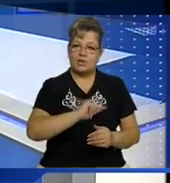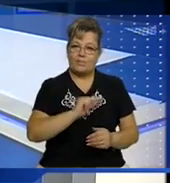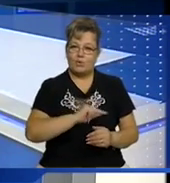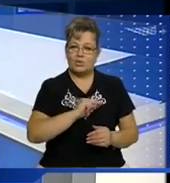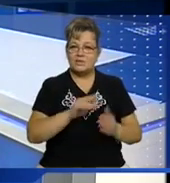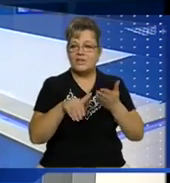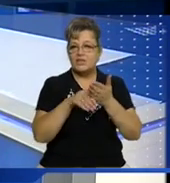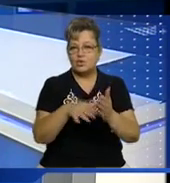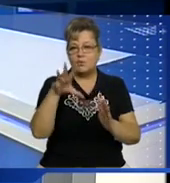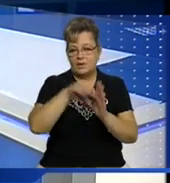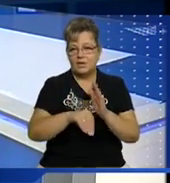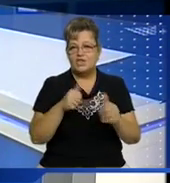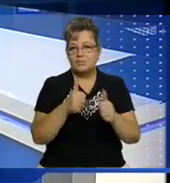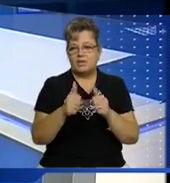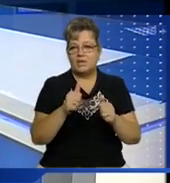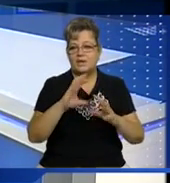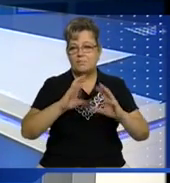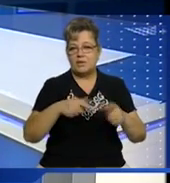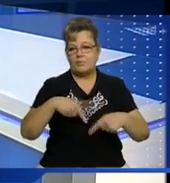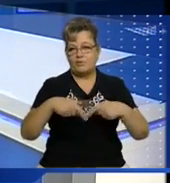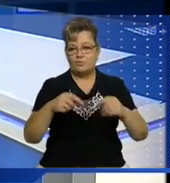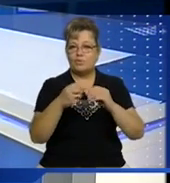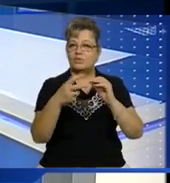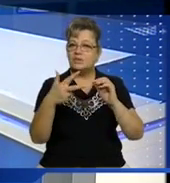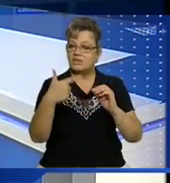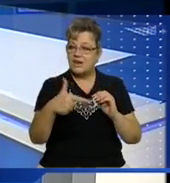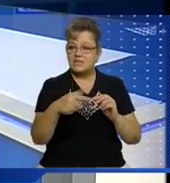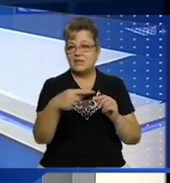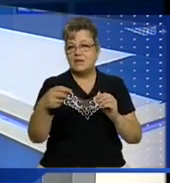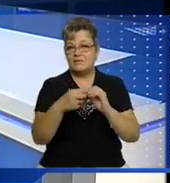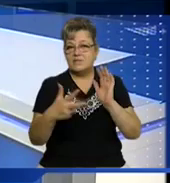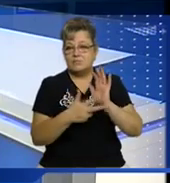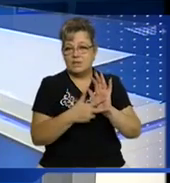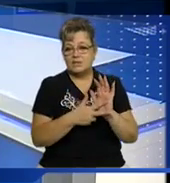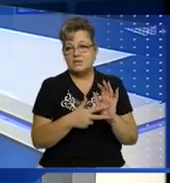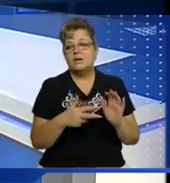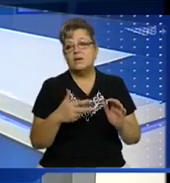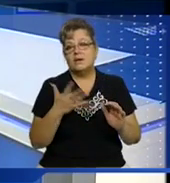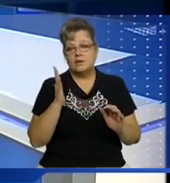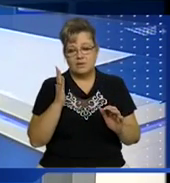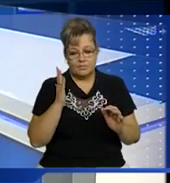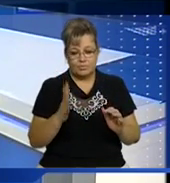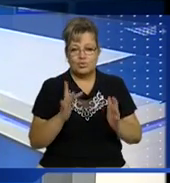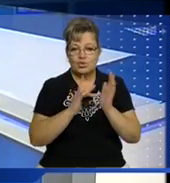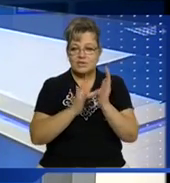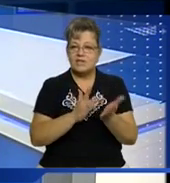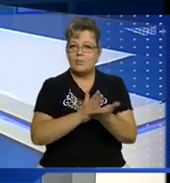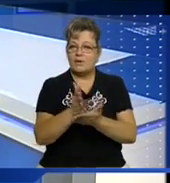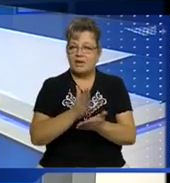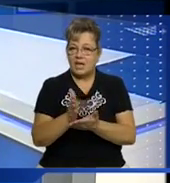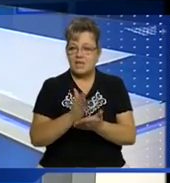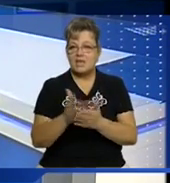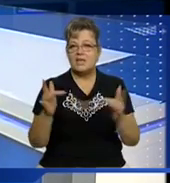1000 ростовчан будут работать волонтерами во время чемпионата мира по футболу 2018. Это будут добровольцы